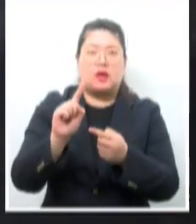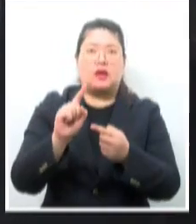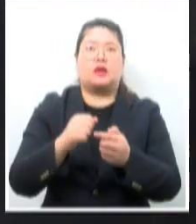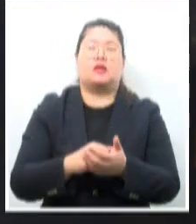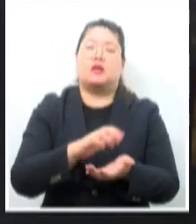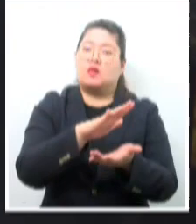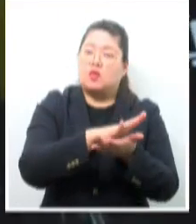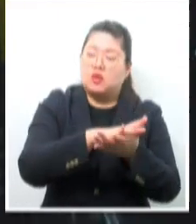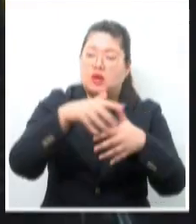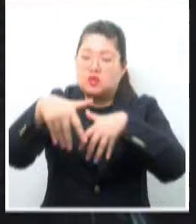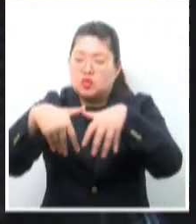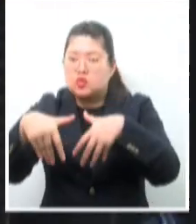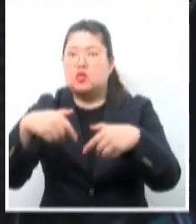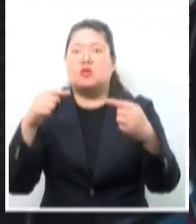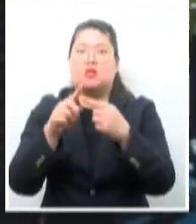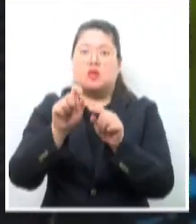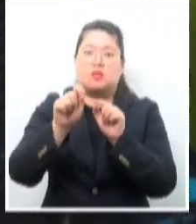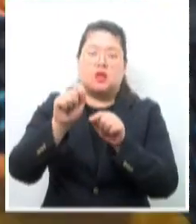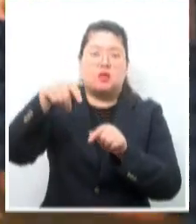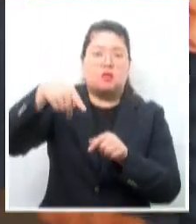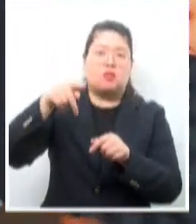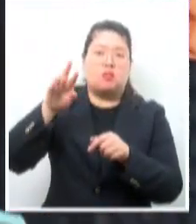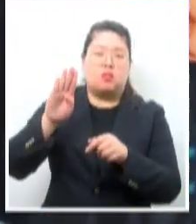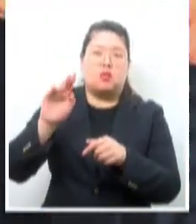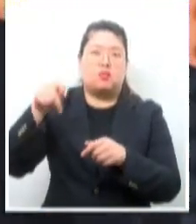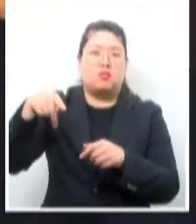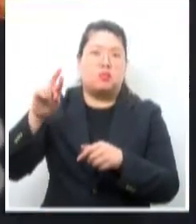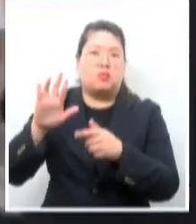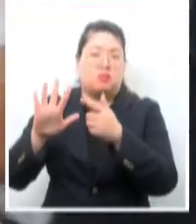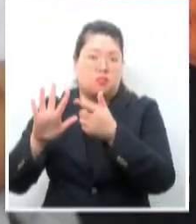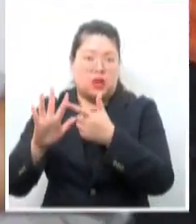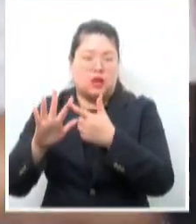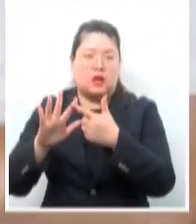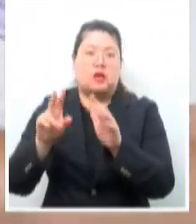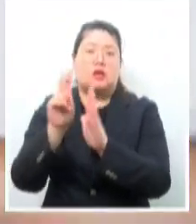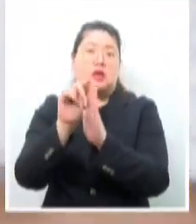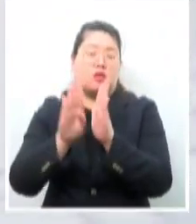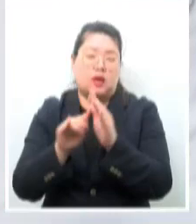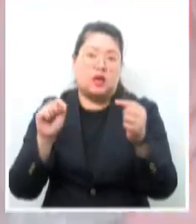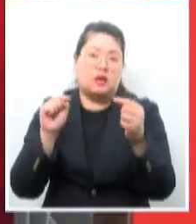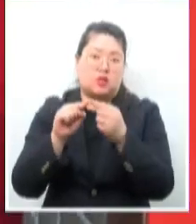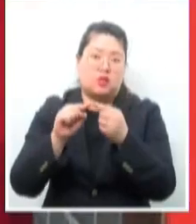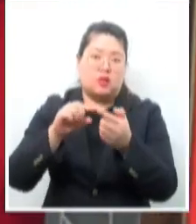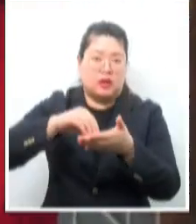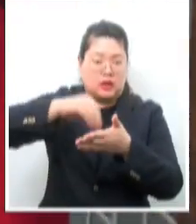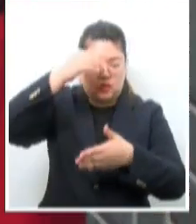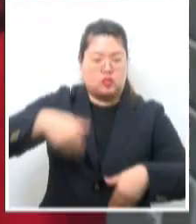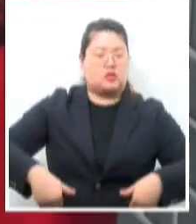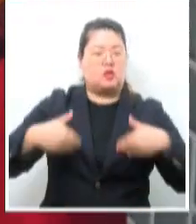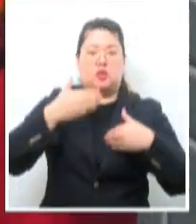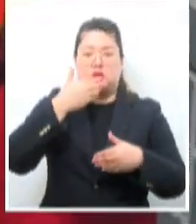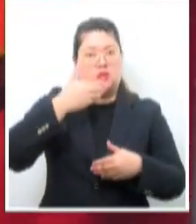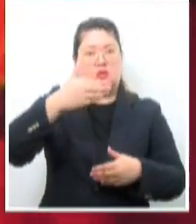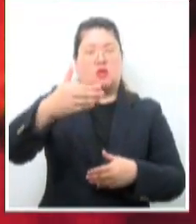ชุมชนบ้านพบพระได้พัฒนาขึ้นตอบสนองนโยบายแห่งชาติด้านการเรียนรู้ตลอดชีวิตสู่ความ